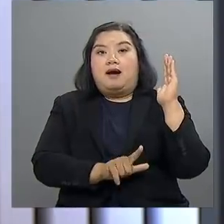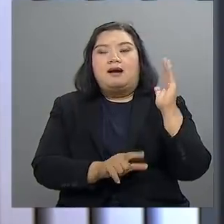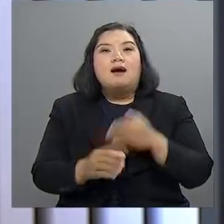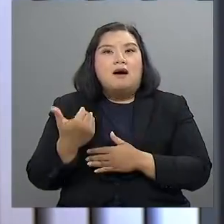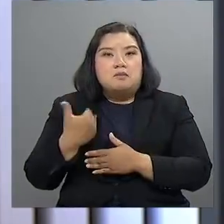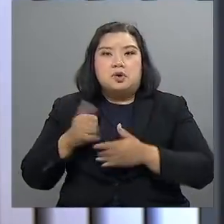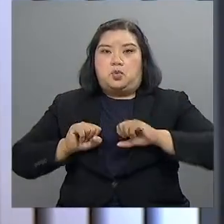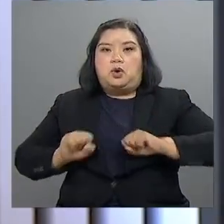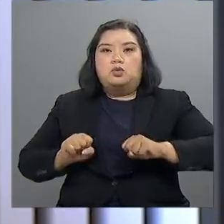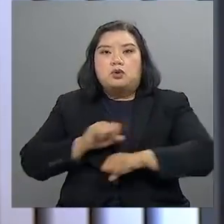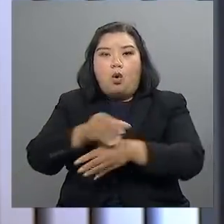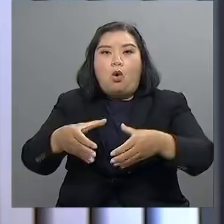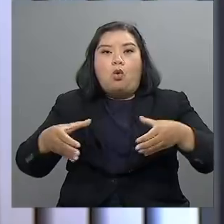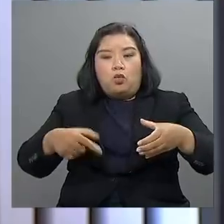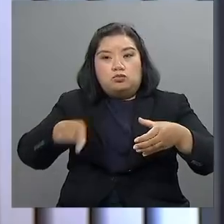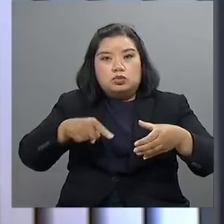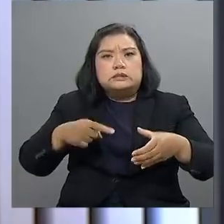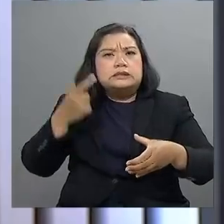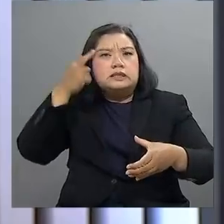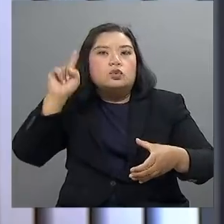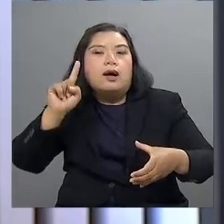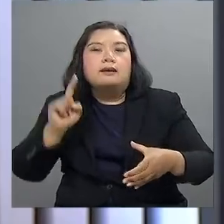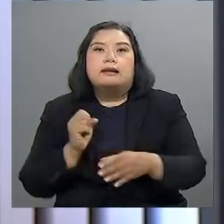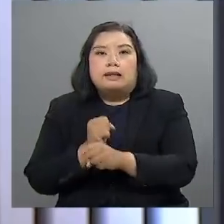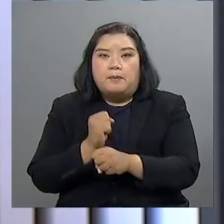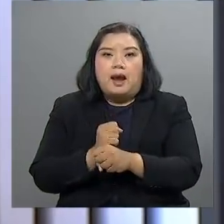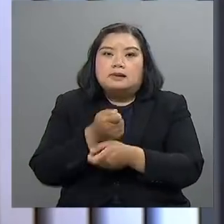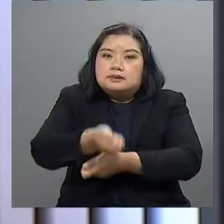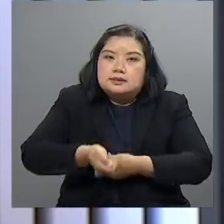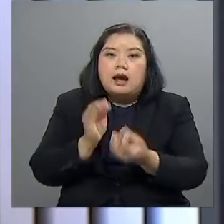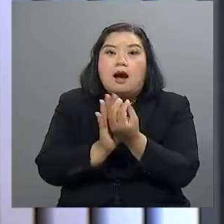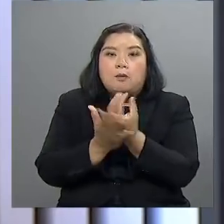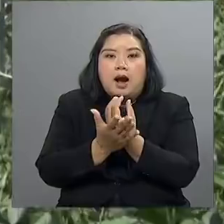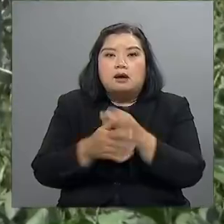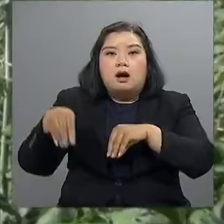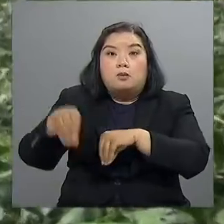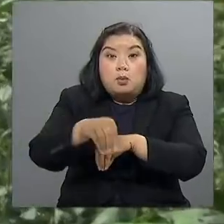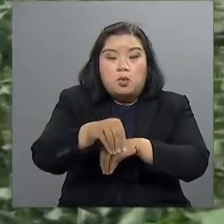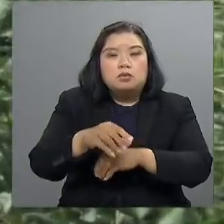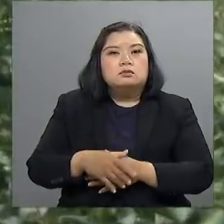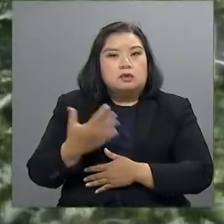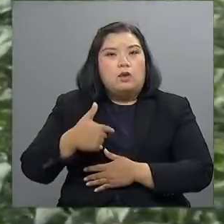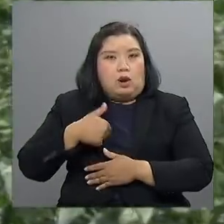กันแล้วก็พิสูจน์เห็นว่าจริงๆแล้วเรื่องของการปลูกผักทำสวนนั้นไม่ใช่เรื่องของผู้ใหญ่อย่างเดียวนะครับ